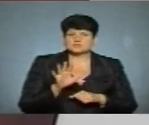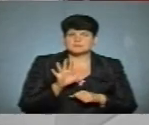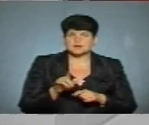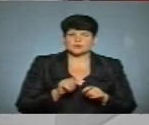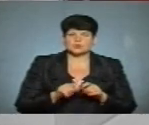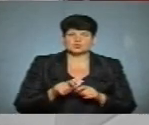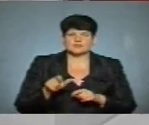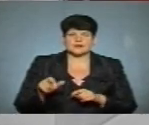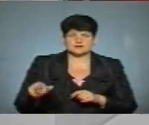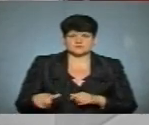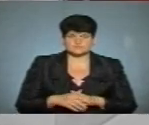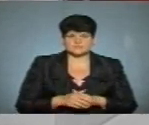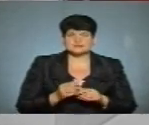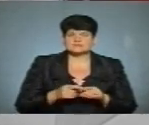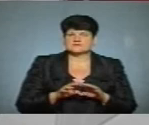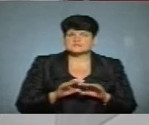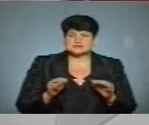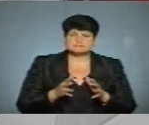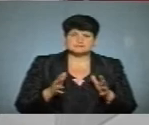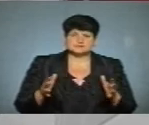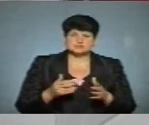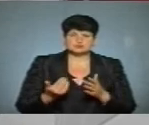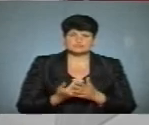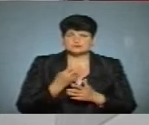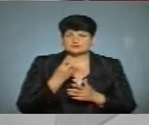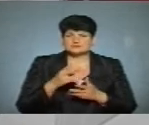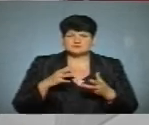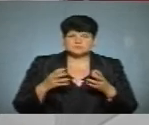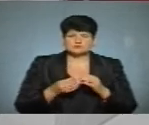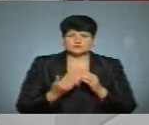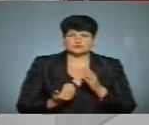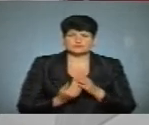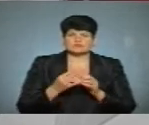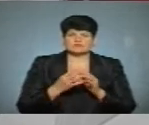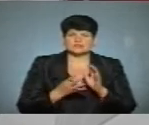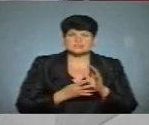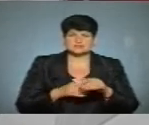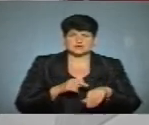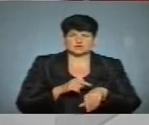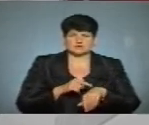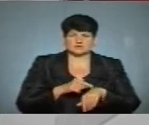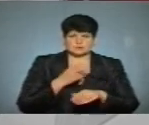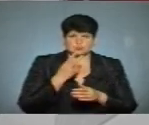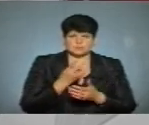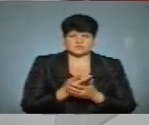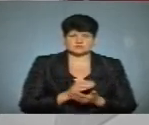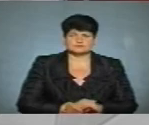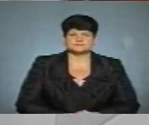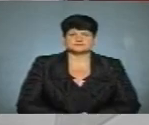контролерів. На цьому у мене все. Більше дивіться у підсумковому випуску новин о 19-й годині. Побачимось.